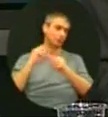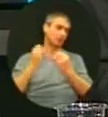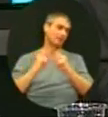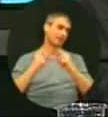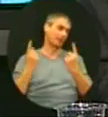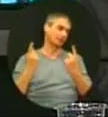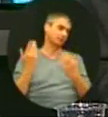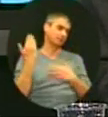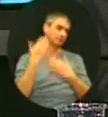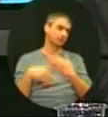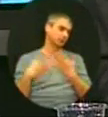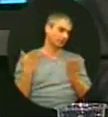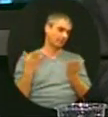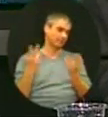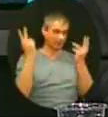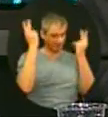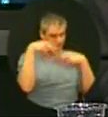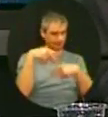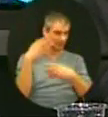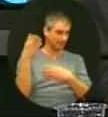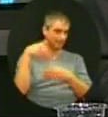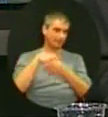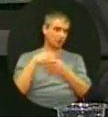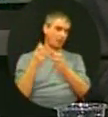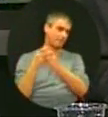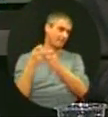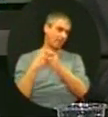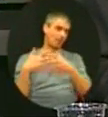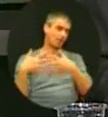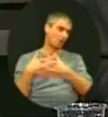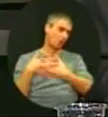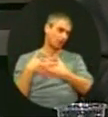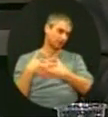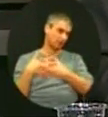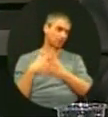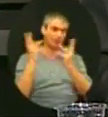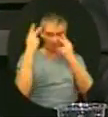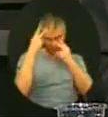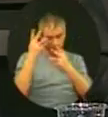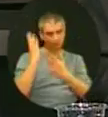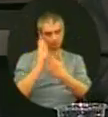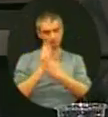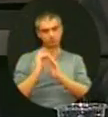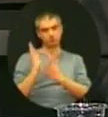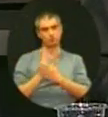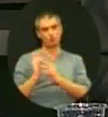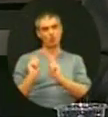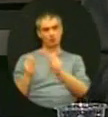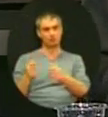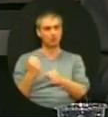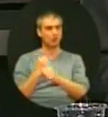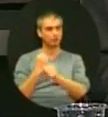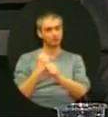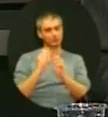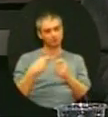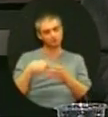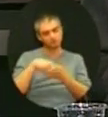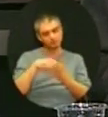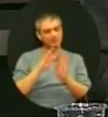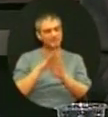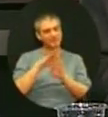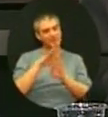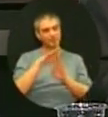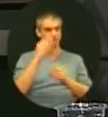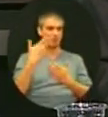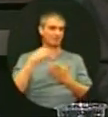אחרים שנסגרים בסופו של דבר בהסכם מפלגתי קואליציוני, מגיעים להבנות, דברים מגיעים כמעט מוגמרים, ואז עושים פינישים